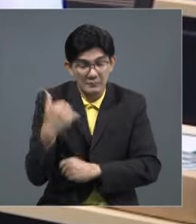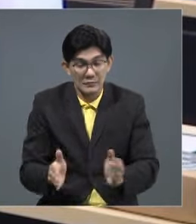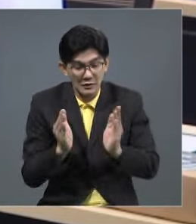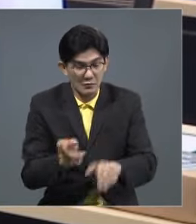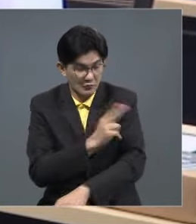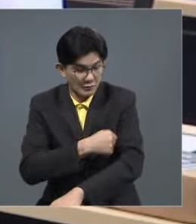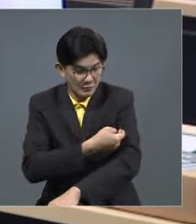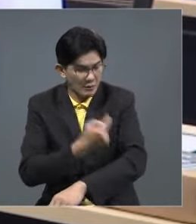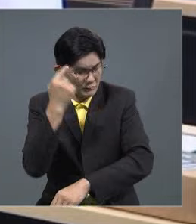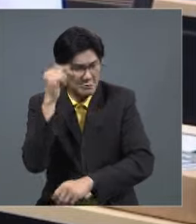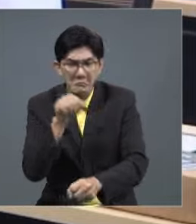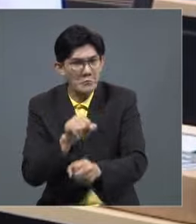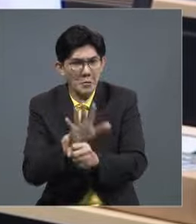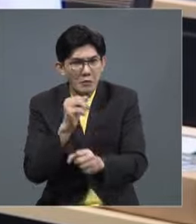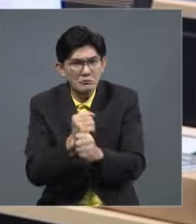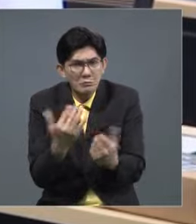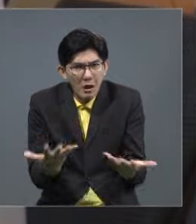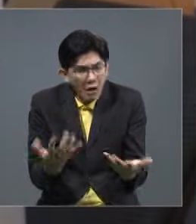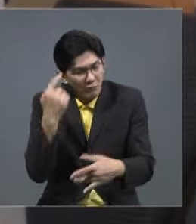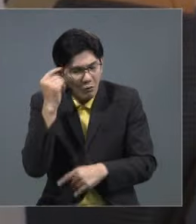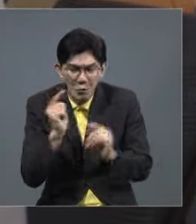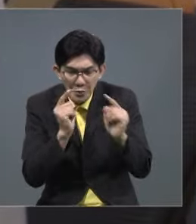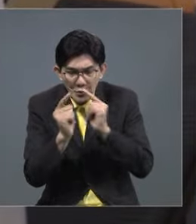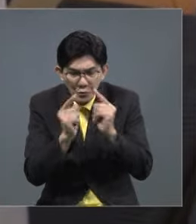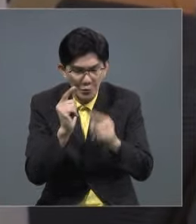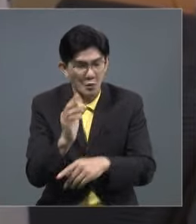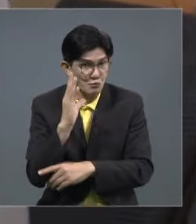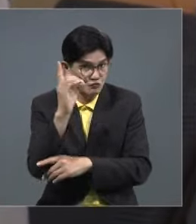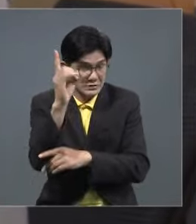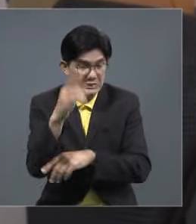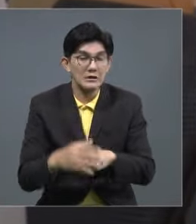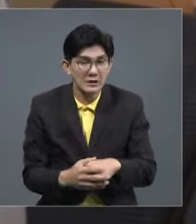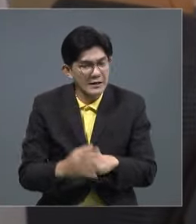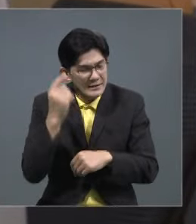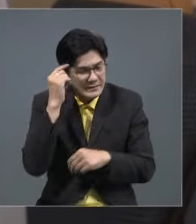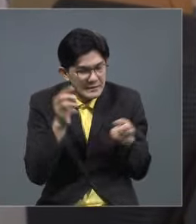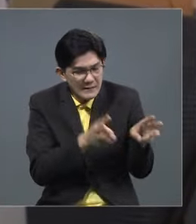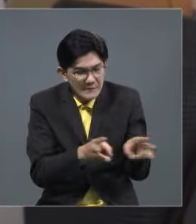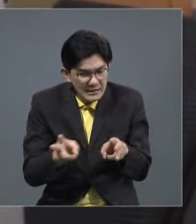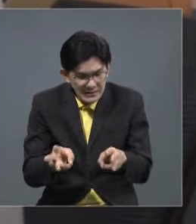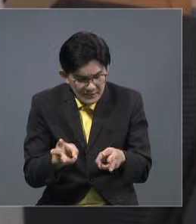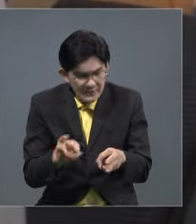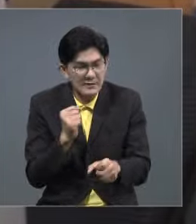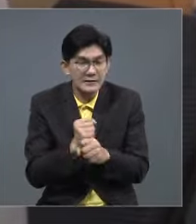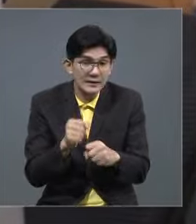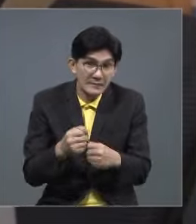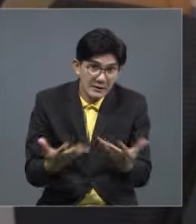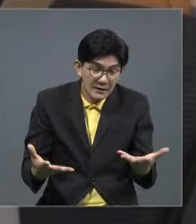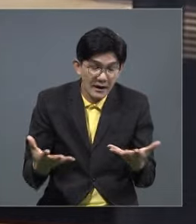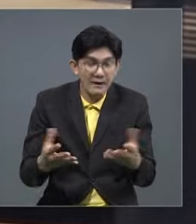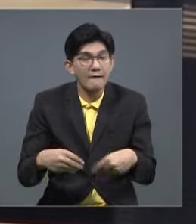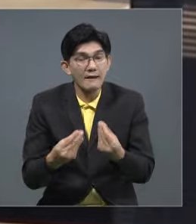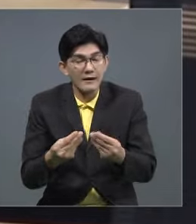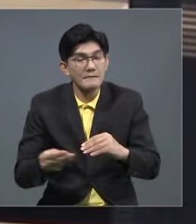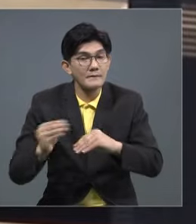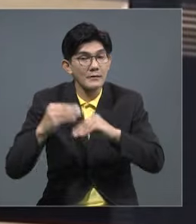ธารณสุขที่ไม่เพียงพอจะมีการพูดคุยในสภาการพยาบาลในวันพรุ่งนี้เพื่อหาแนวทางว่าจะสามารถทำอย่างไรได้บ้างเพื่อเ